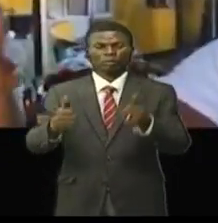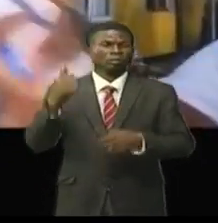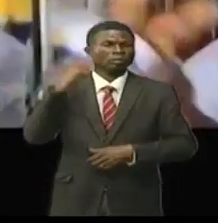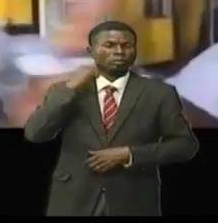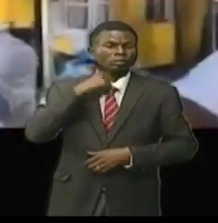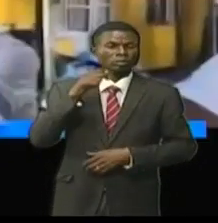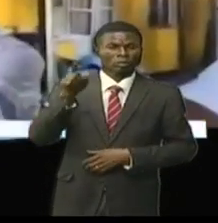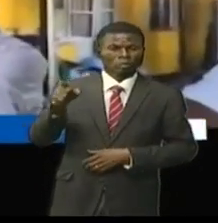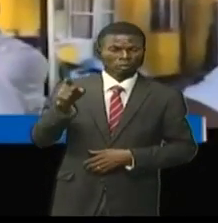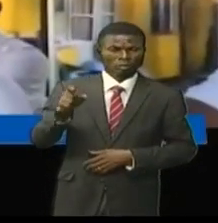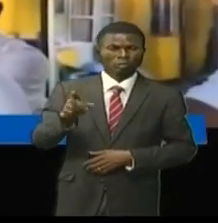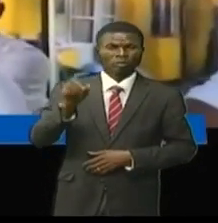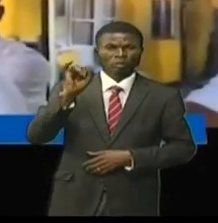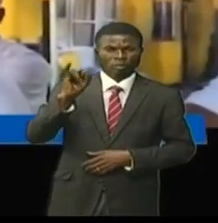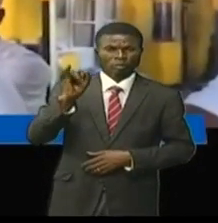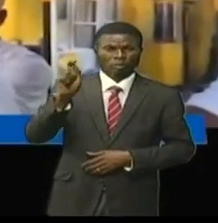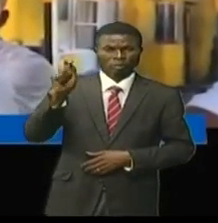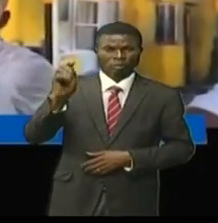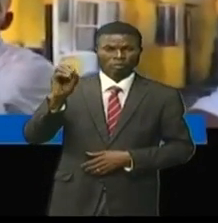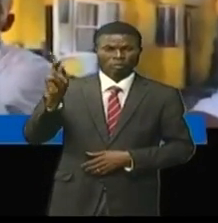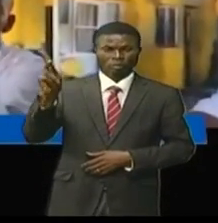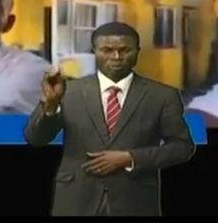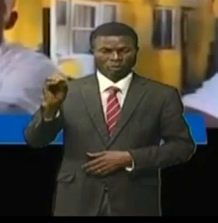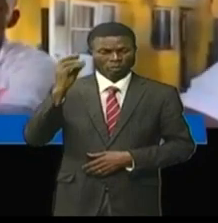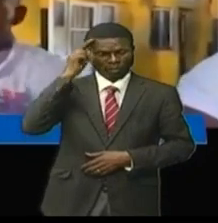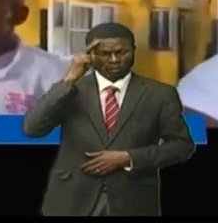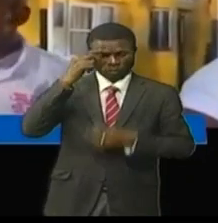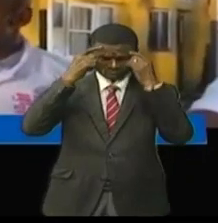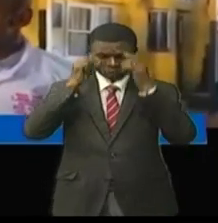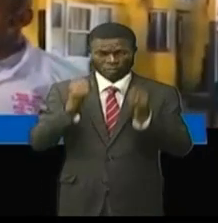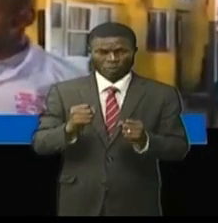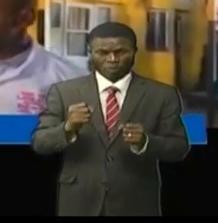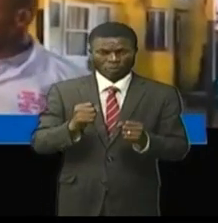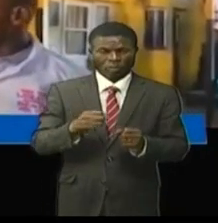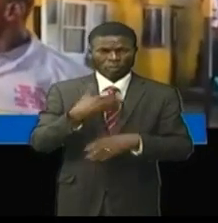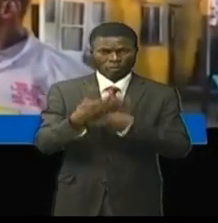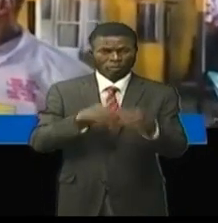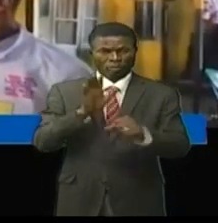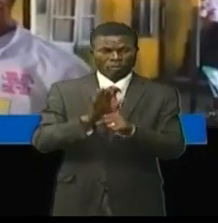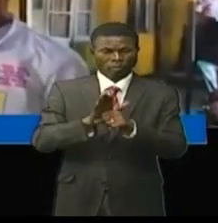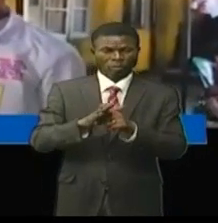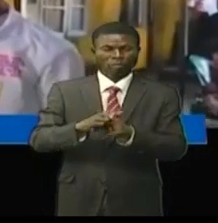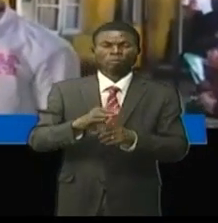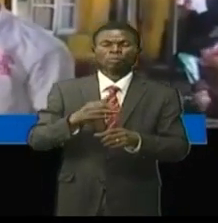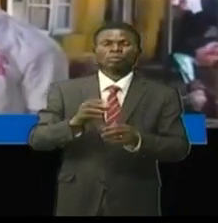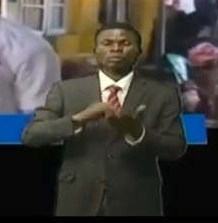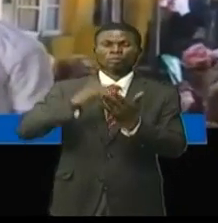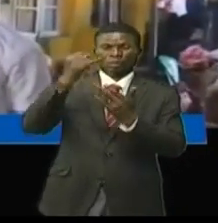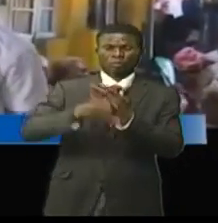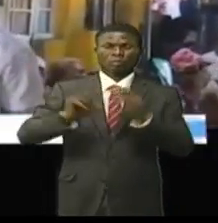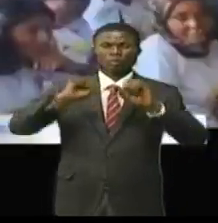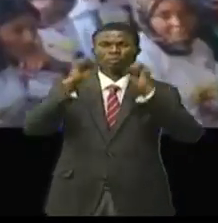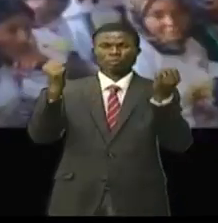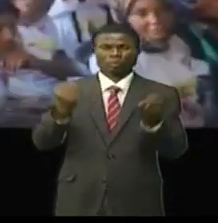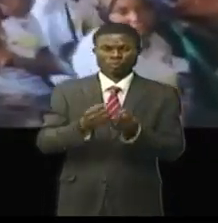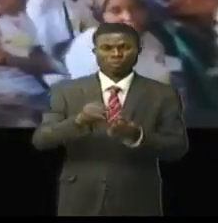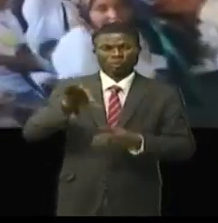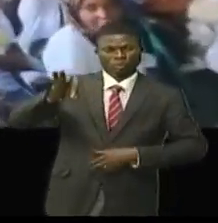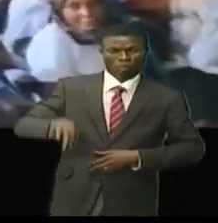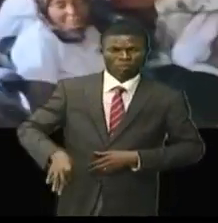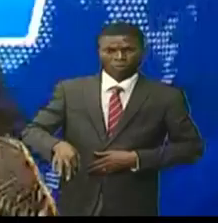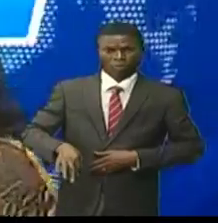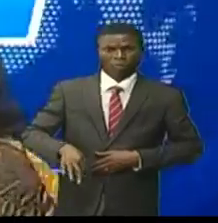Bertin Itoko a résolu avec détermination de réaliser d'autres actions sociales en faveur